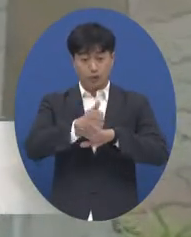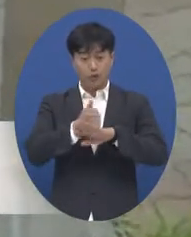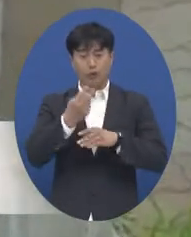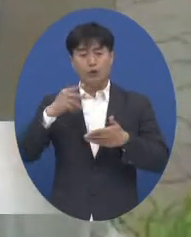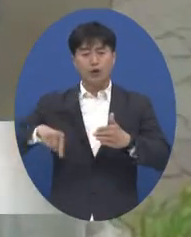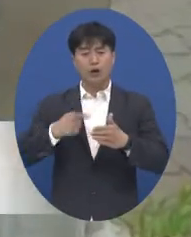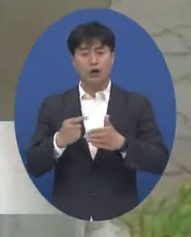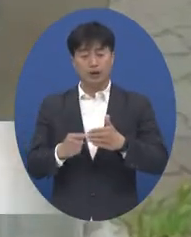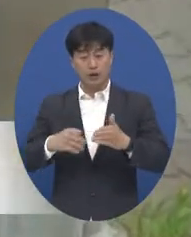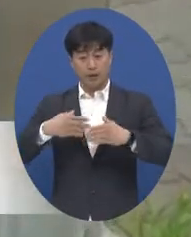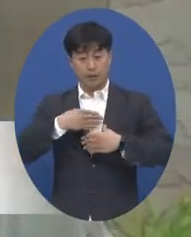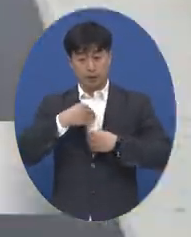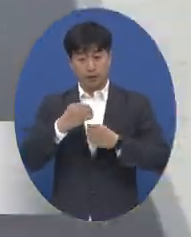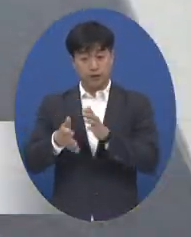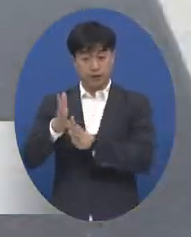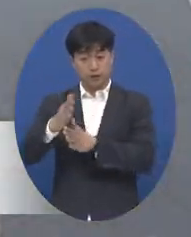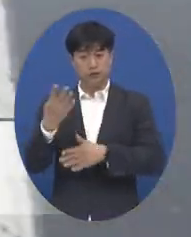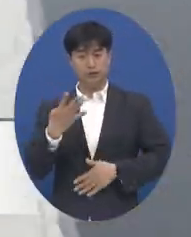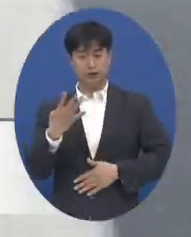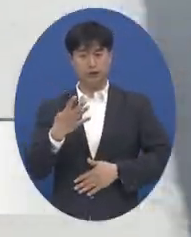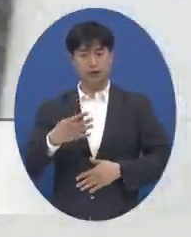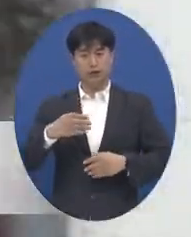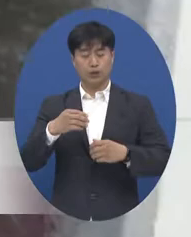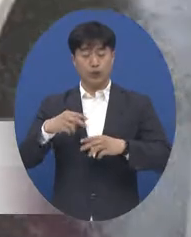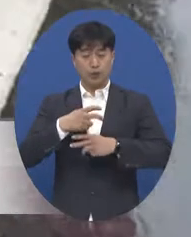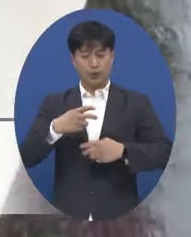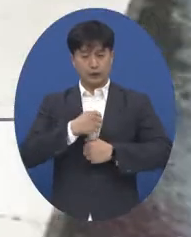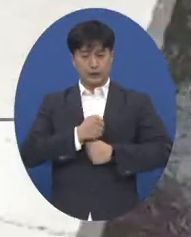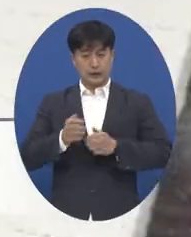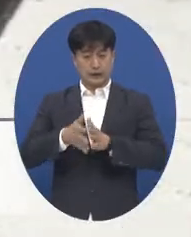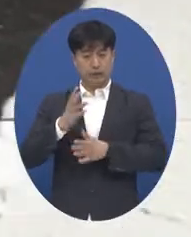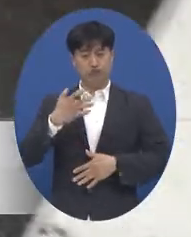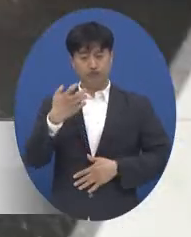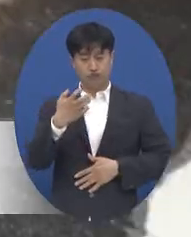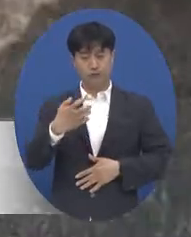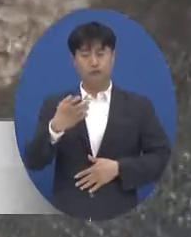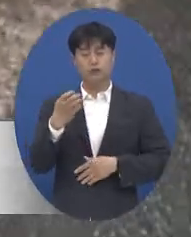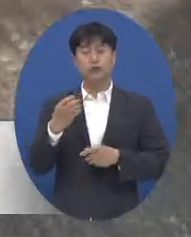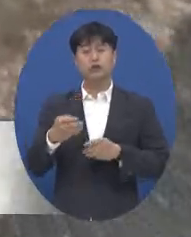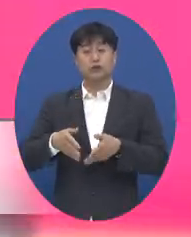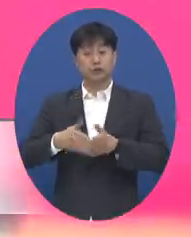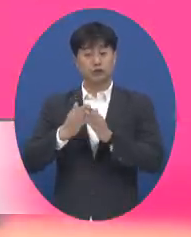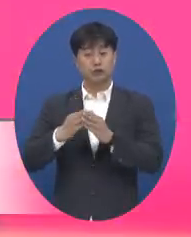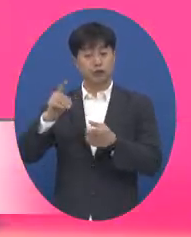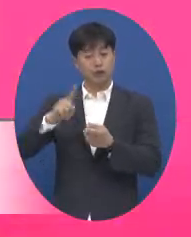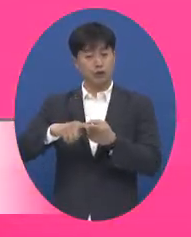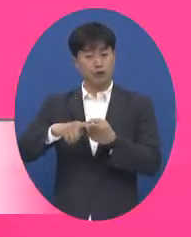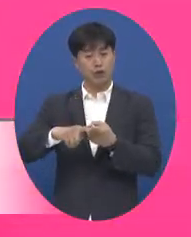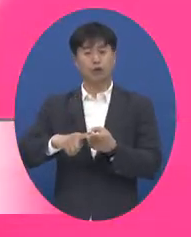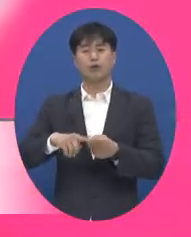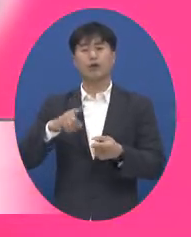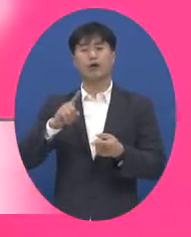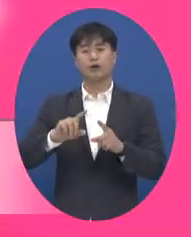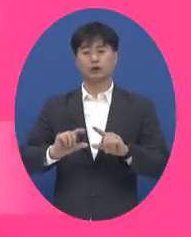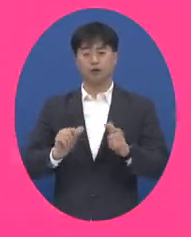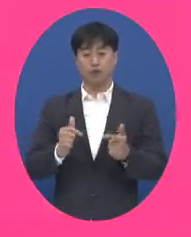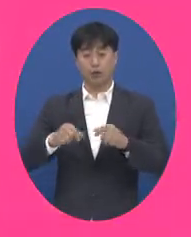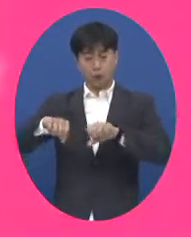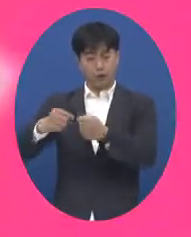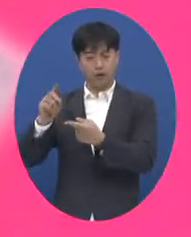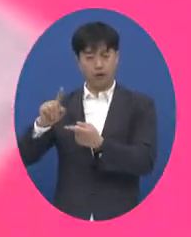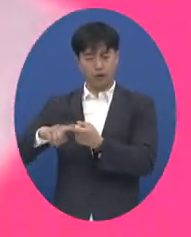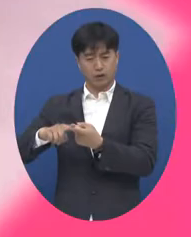도내 이동 편의시설 4천여 건과 교통안전시설 90건이 설치 기준에 맞지 않거나 파손된 채 방치된 것으로